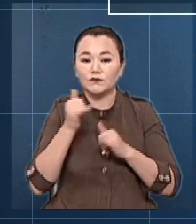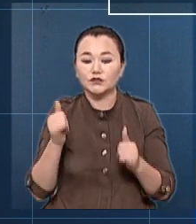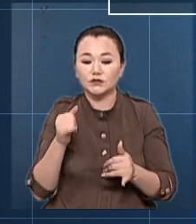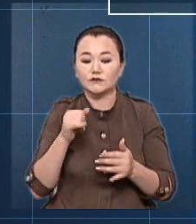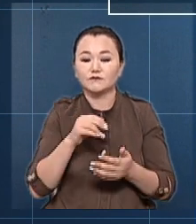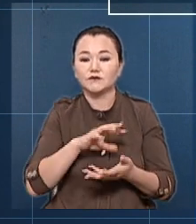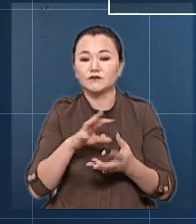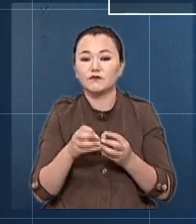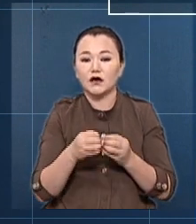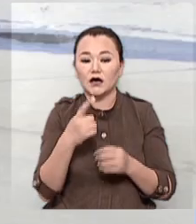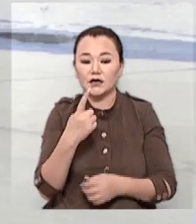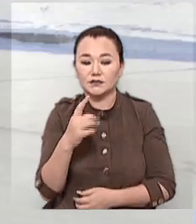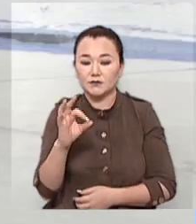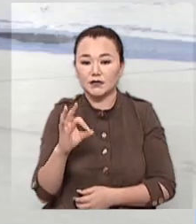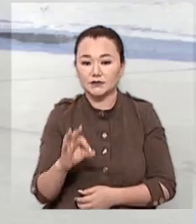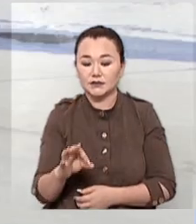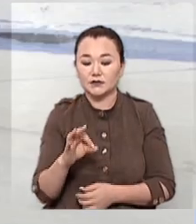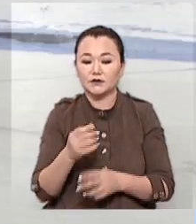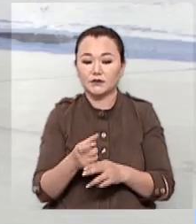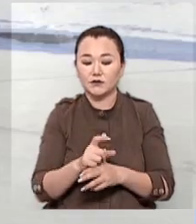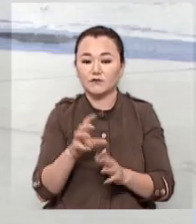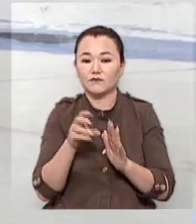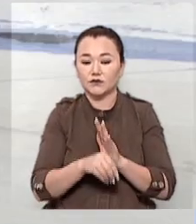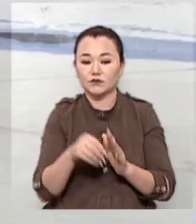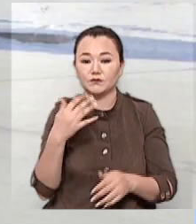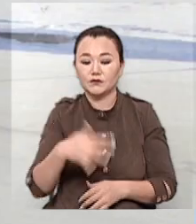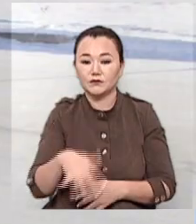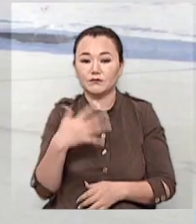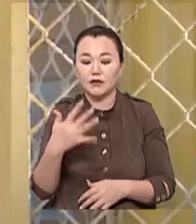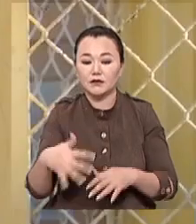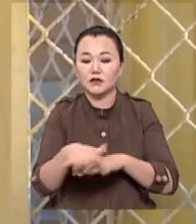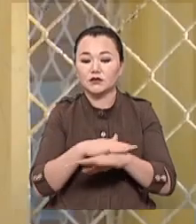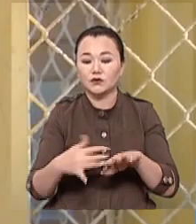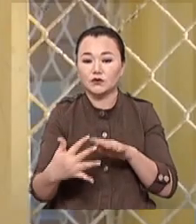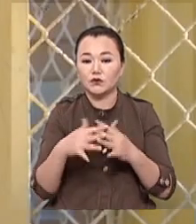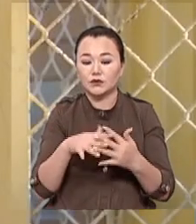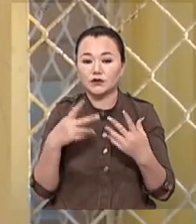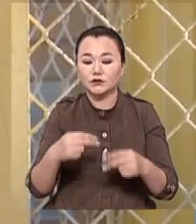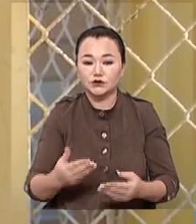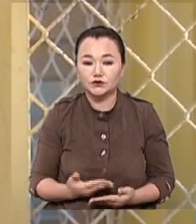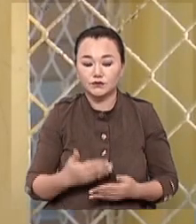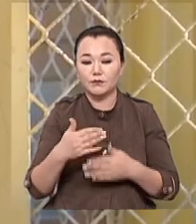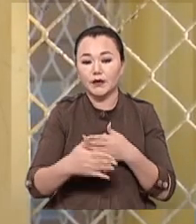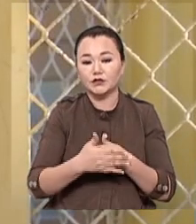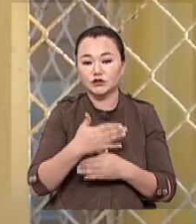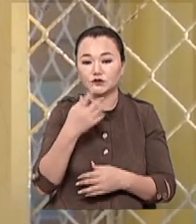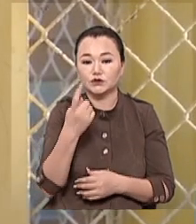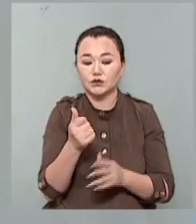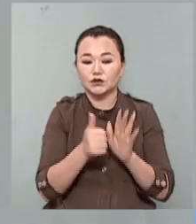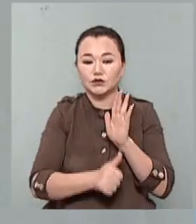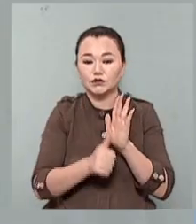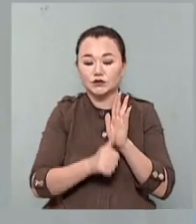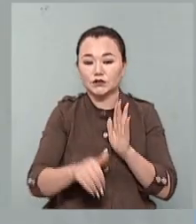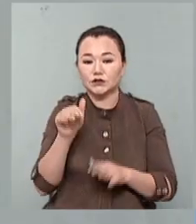составит всего 1%. Именно в него войдут 55 населенных пунктов, где проживает почти